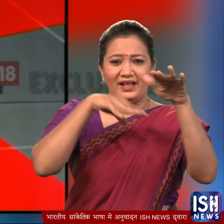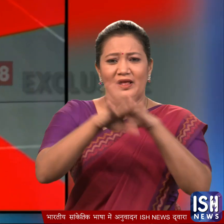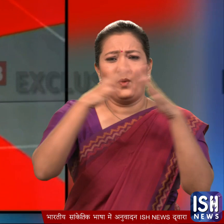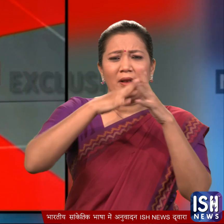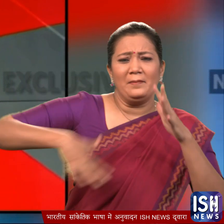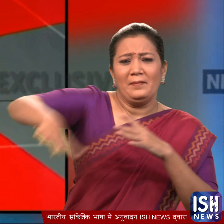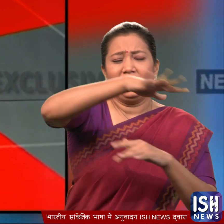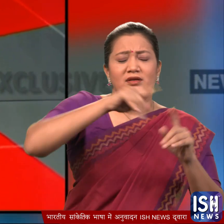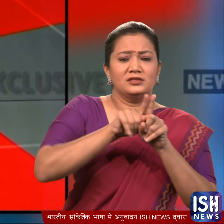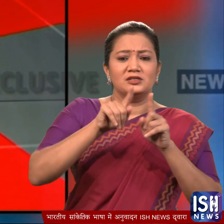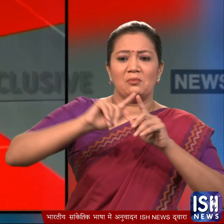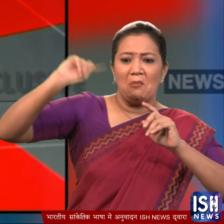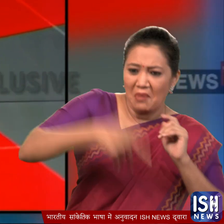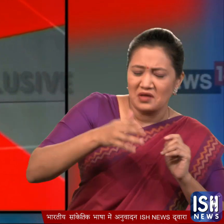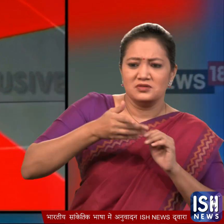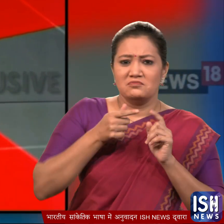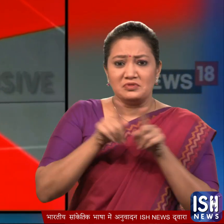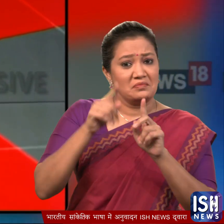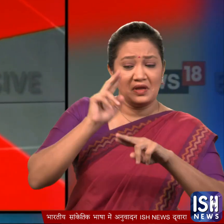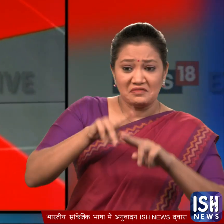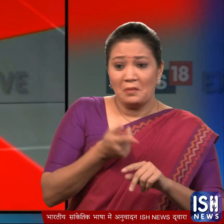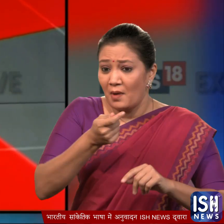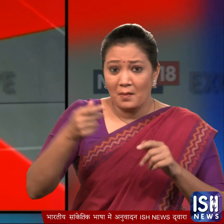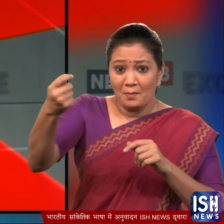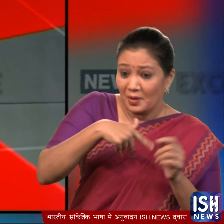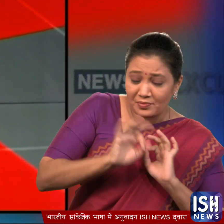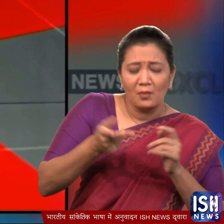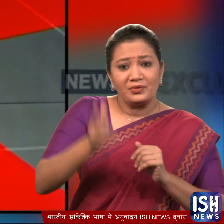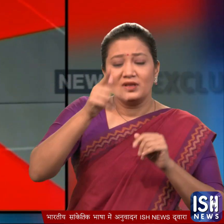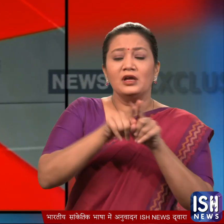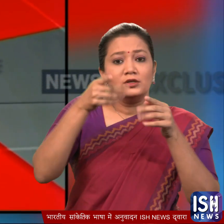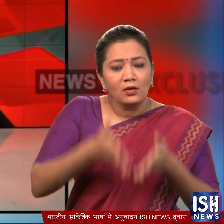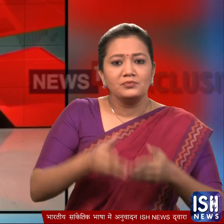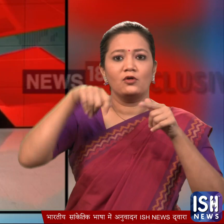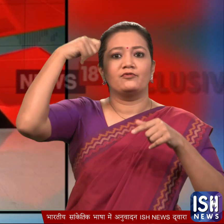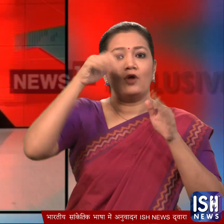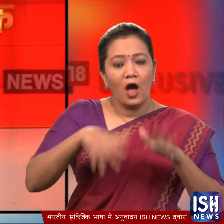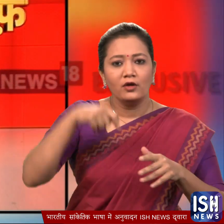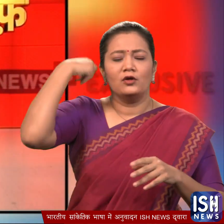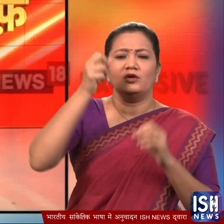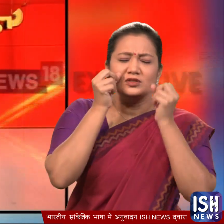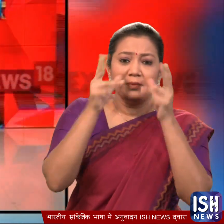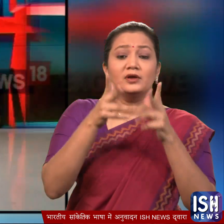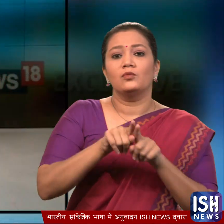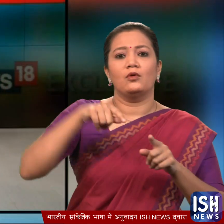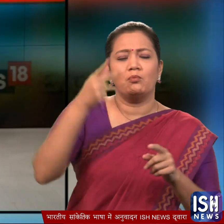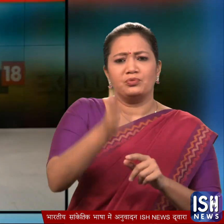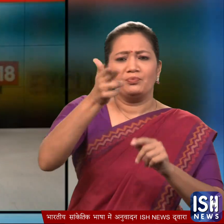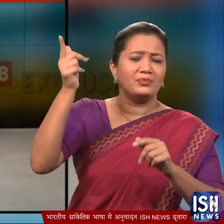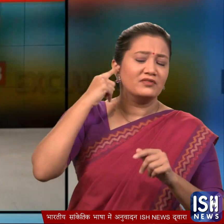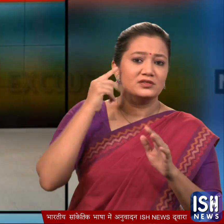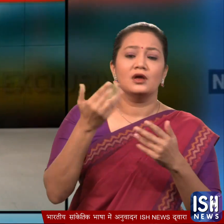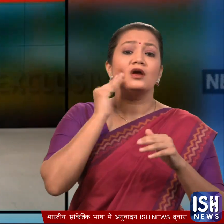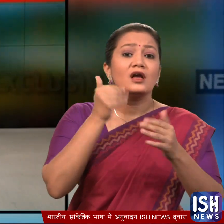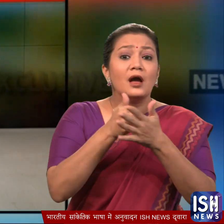दिल्ली के वेलकम इलाके में जबरन वसूली के लिए पहुंचे बेखौफ बदमाशों की फायरिंग का एक वीडियो सामने आया। गोलीबारी का यह